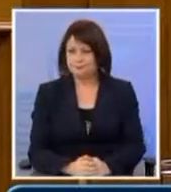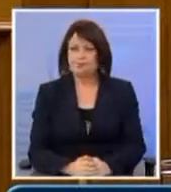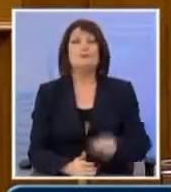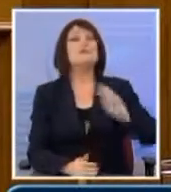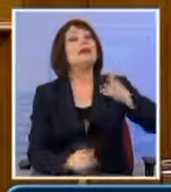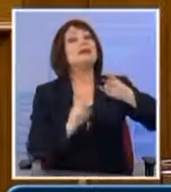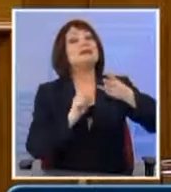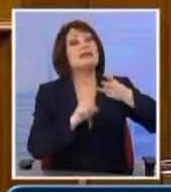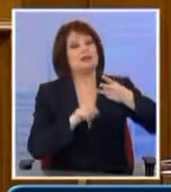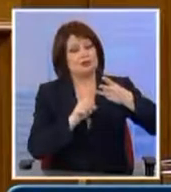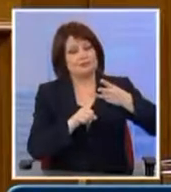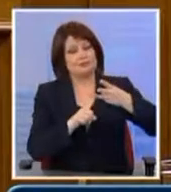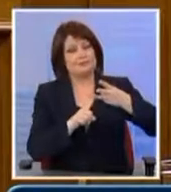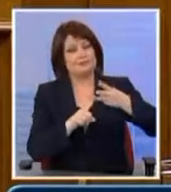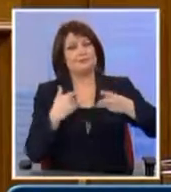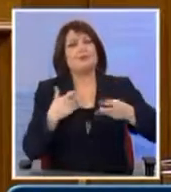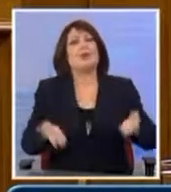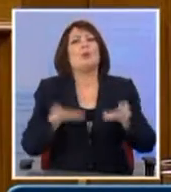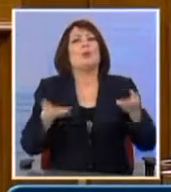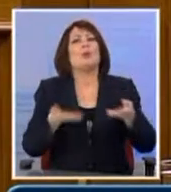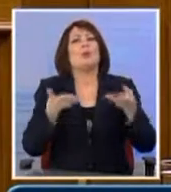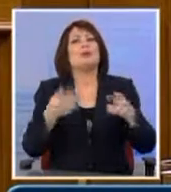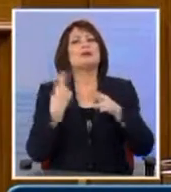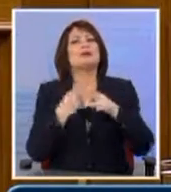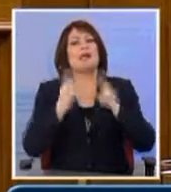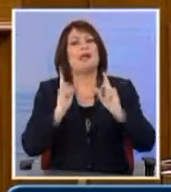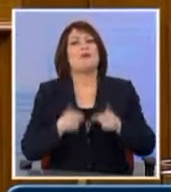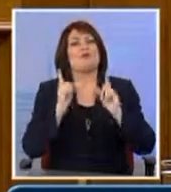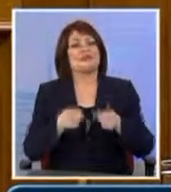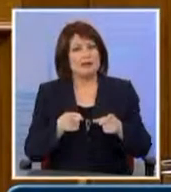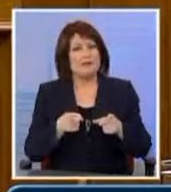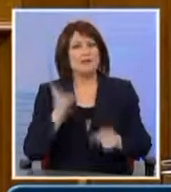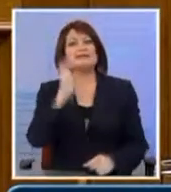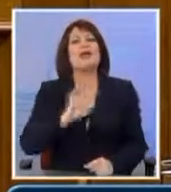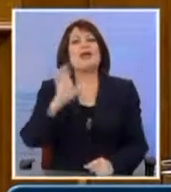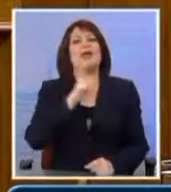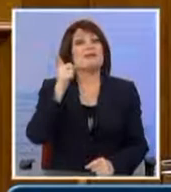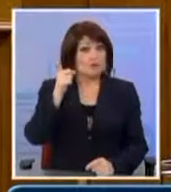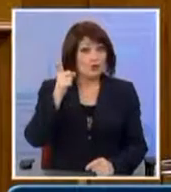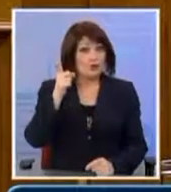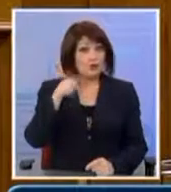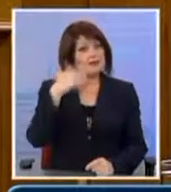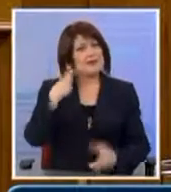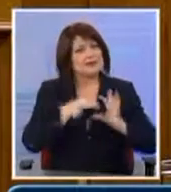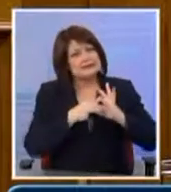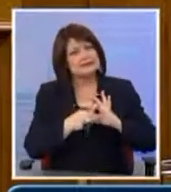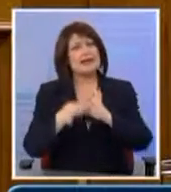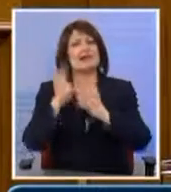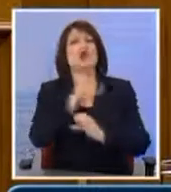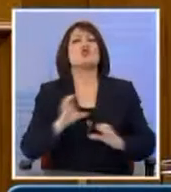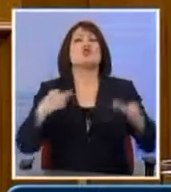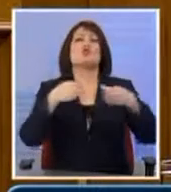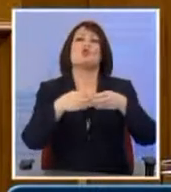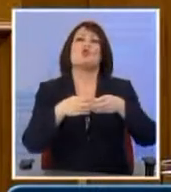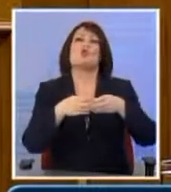Τρίτον, θα ελαφρυνθεί από τις σημαντικές αποφάσεις που θα λάβει η Ευρώπη σε συνέχεια της απόφασης του Eurogroup του Νοεμβρίου